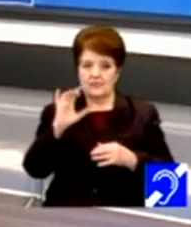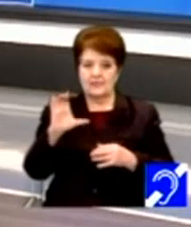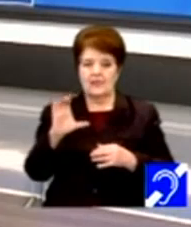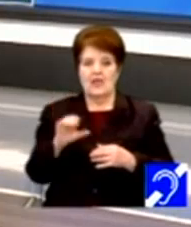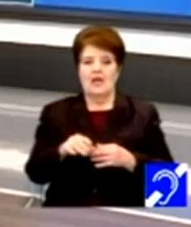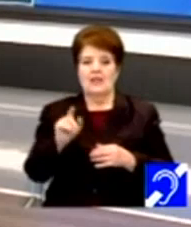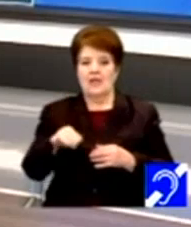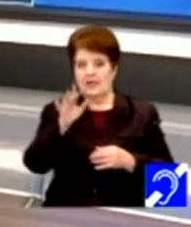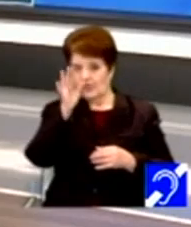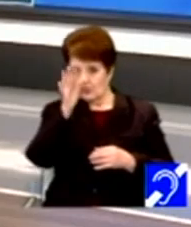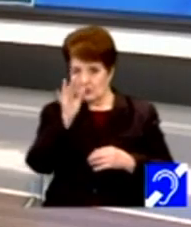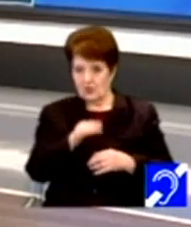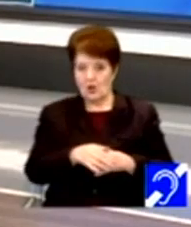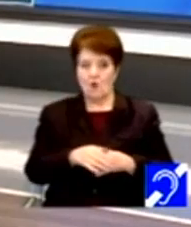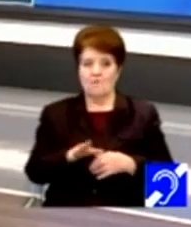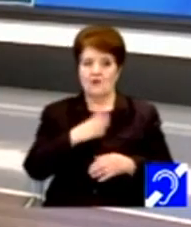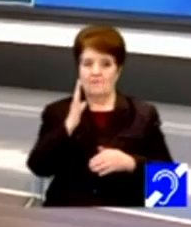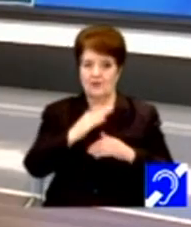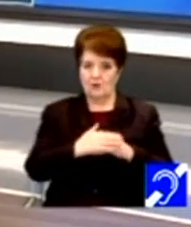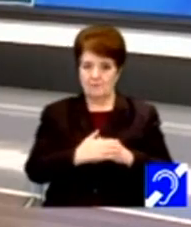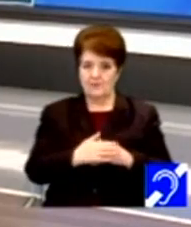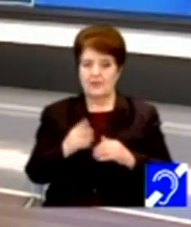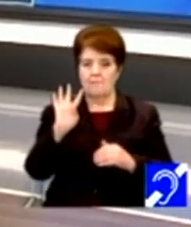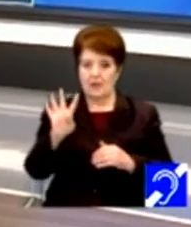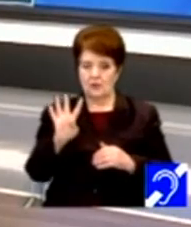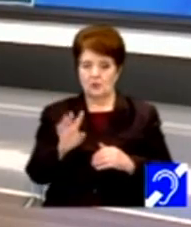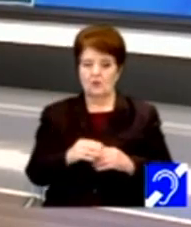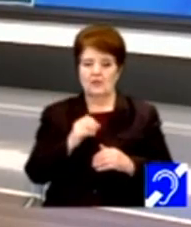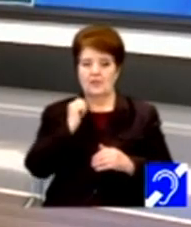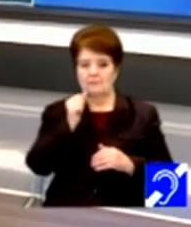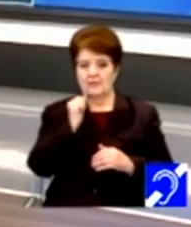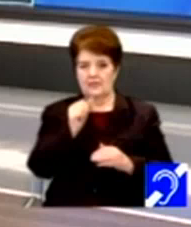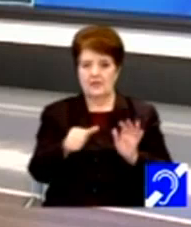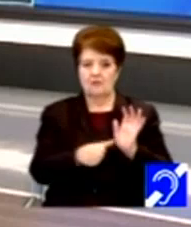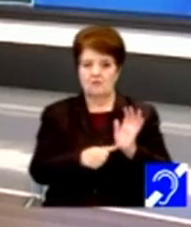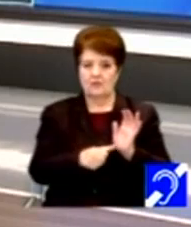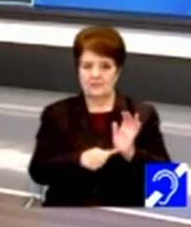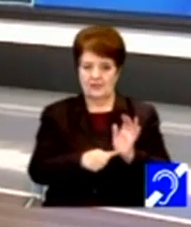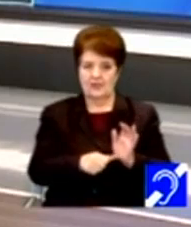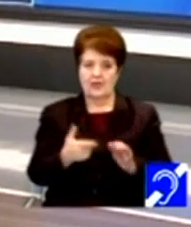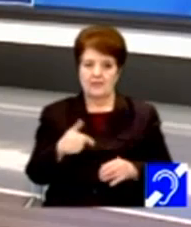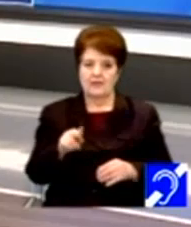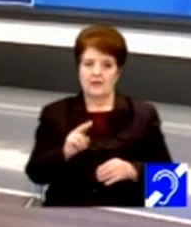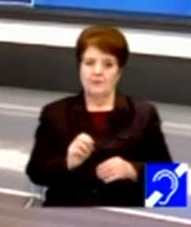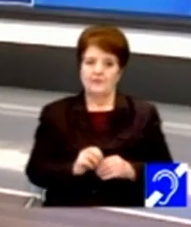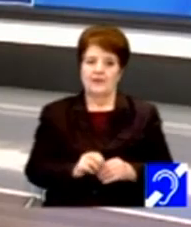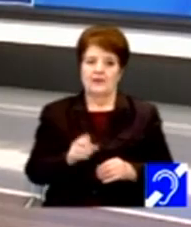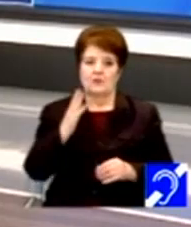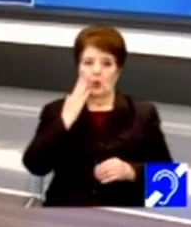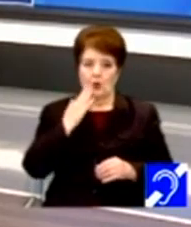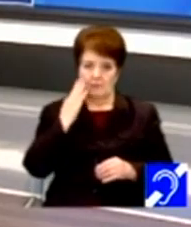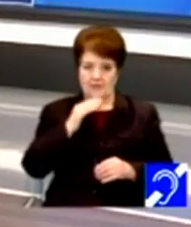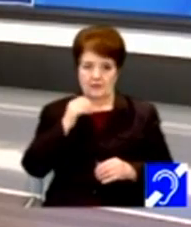anunțate. La Chișinău, minima din această noapte va indica 4 grade, iar maxima zilei de mâine va fi de 6 grade Celsius. În